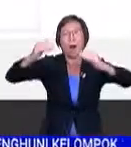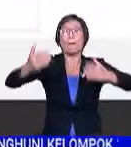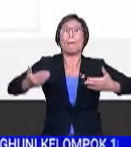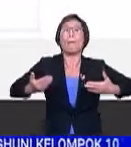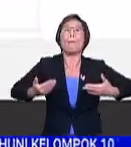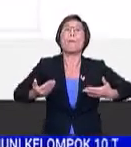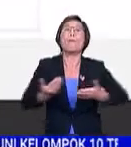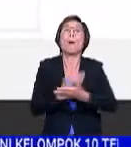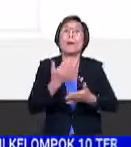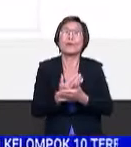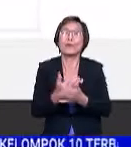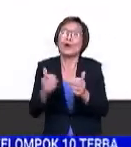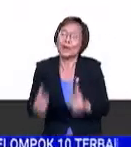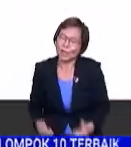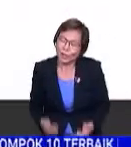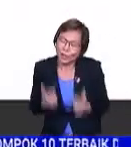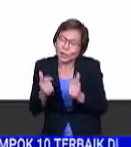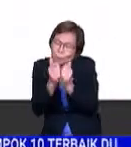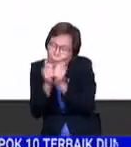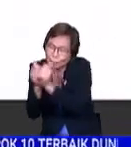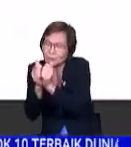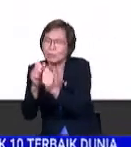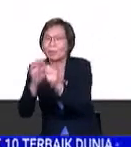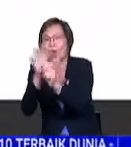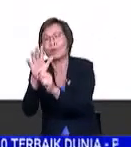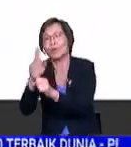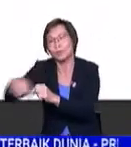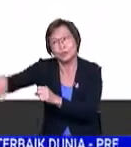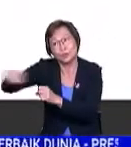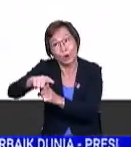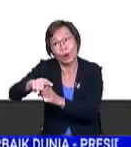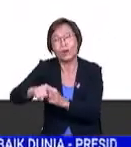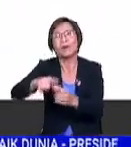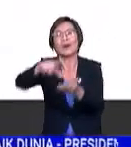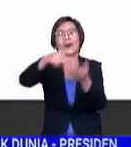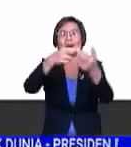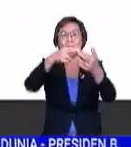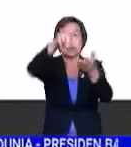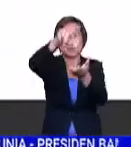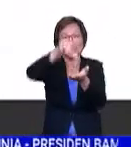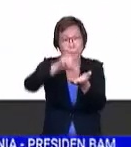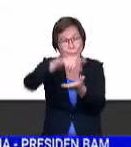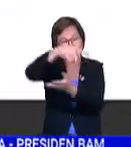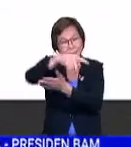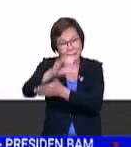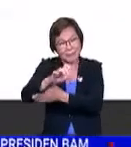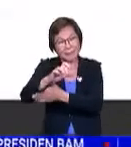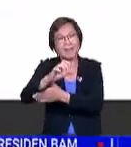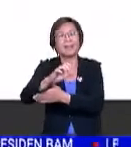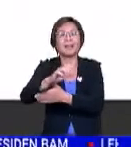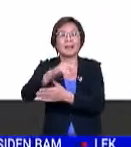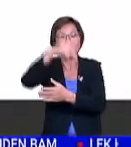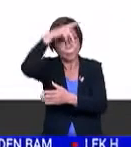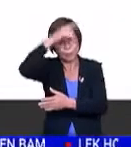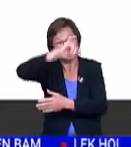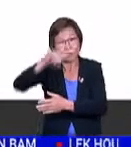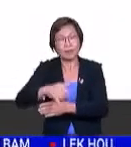bersama virus COVID-19. Beliau menjelaskan demikian dalam sidang media harian COVID-19 di Putrajaya.